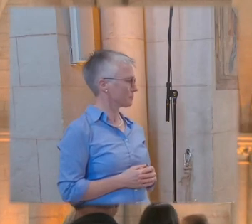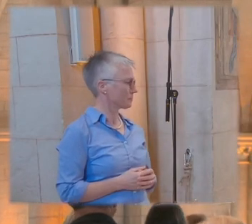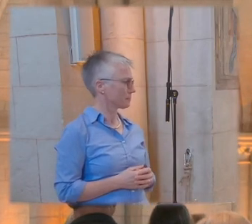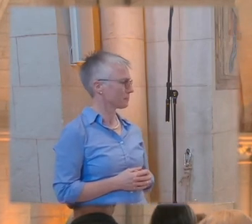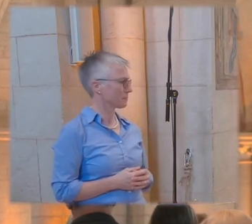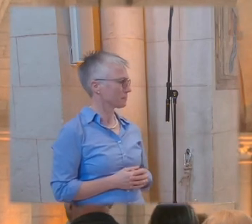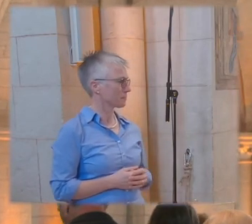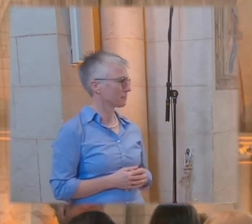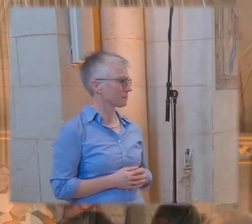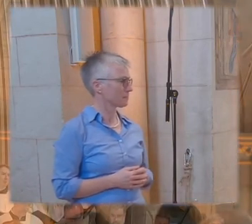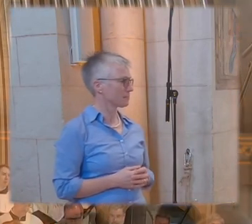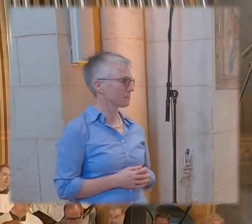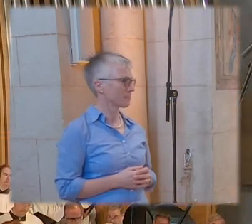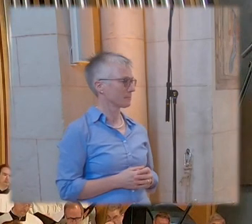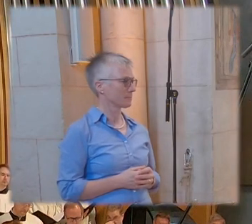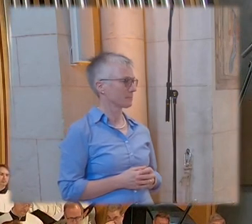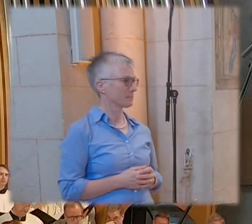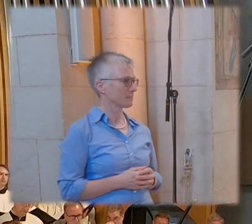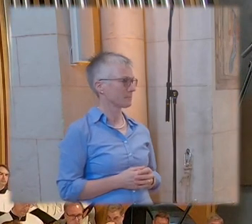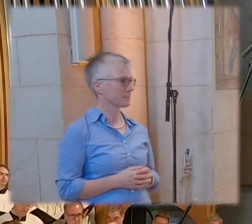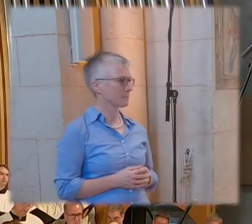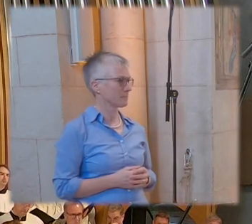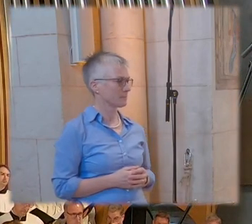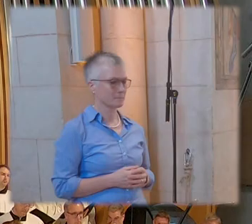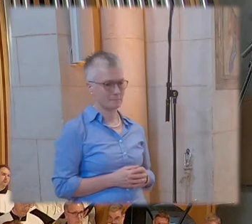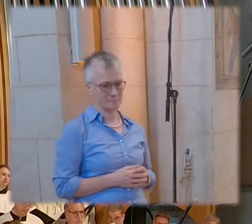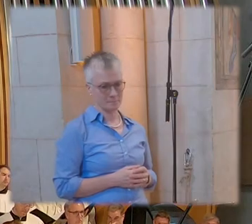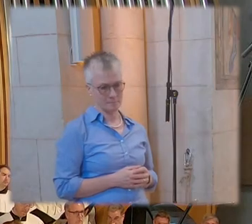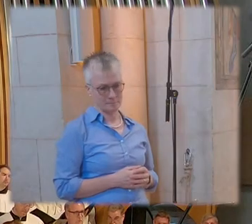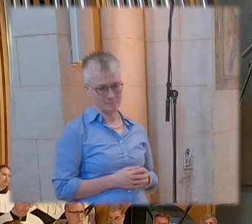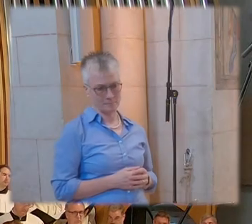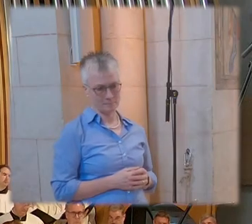Aus dem Gotteslob 174,7.